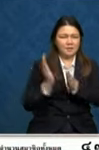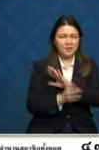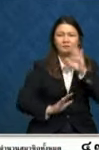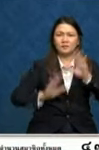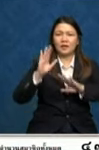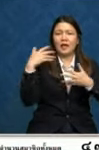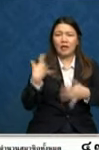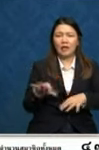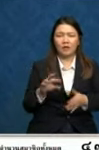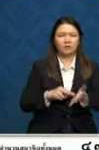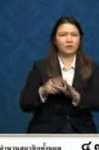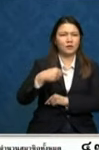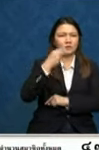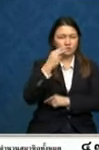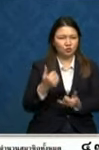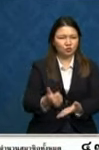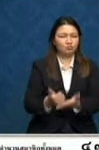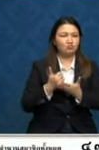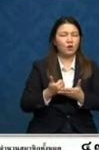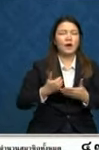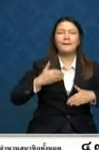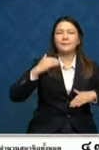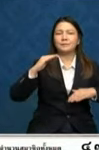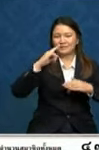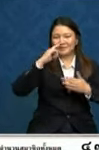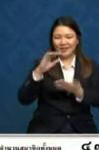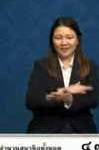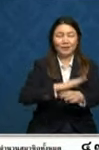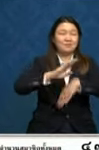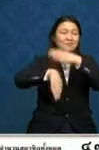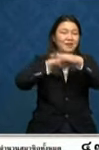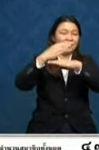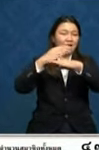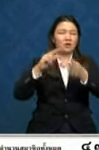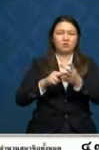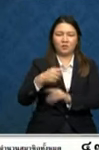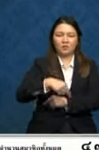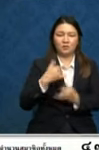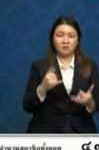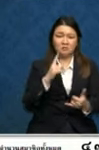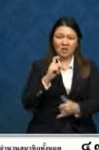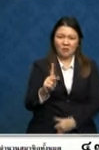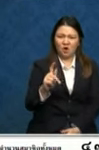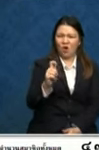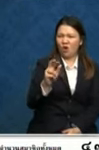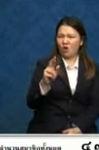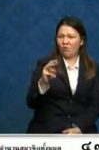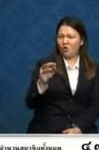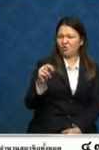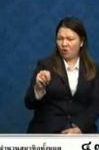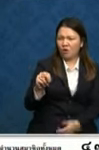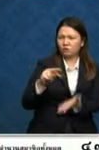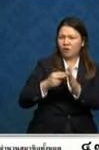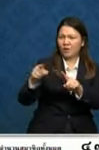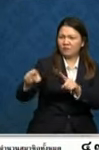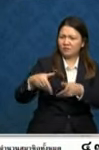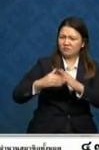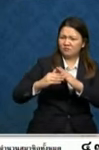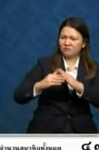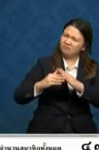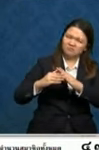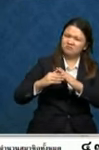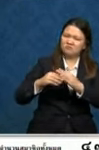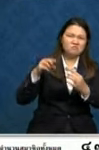ะนั้นหน่วยงานนี้วันนี้ผมถามผมว่ายังมีความจำเป็นอยู่หรือไม่ผมคิดว่าไม่มีความจำเป็นแล้วครับเพราะอะไรรู้ไห